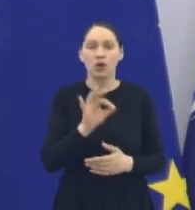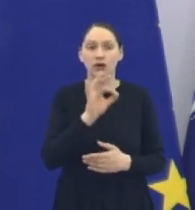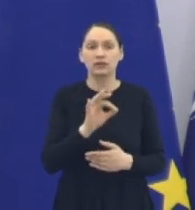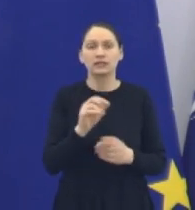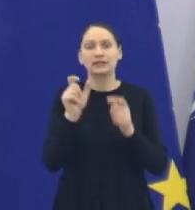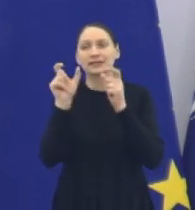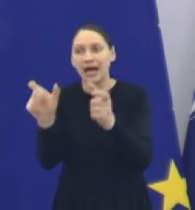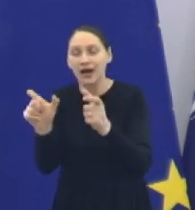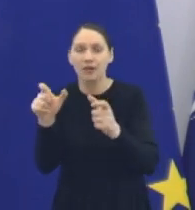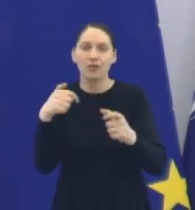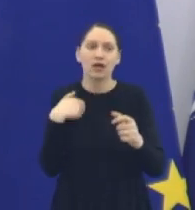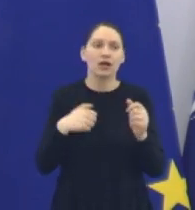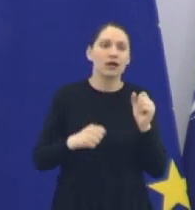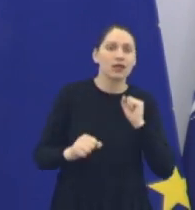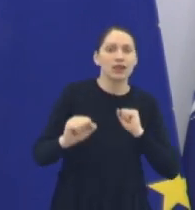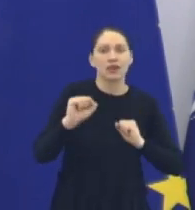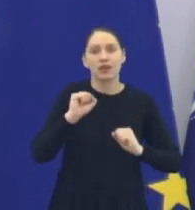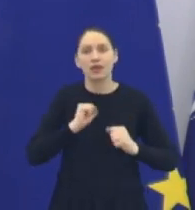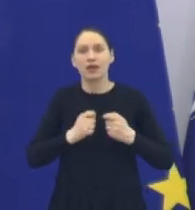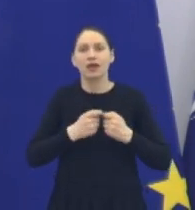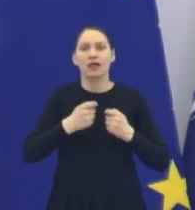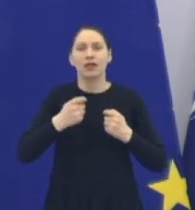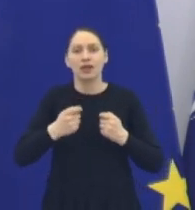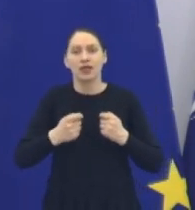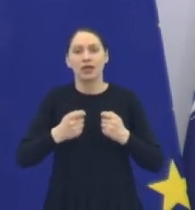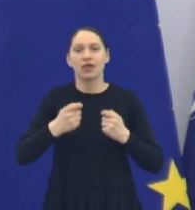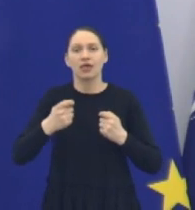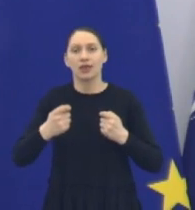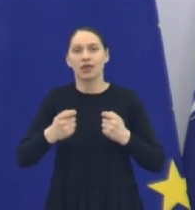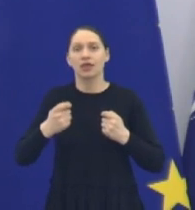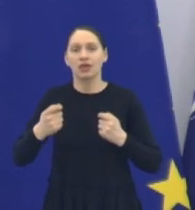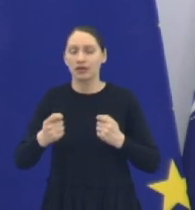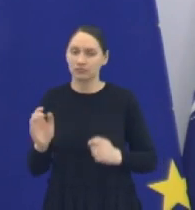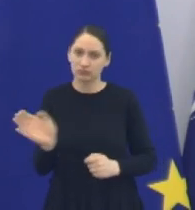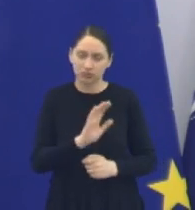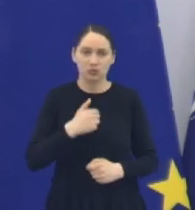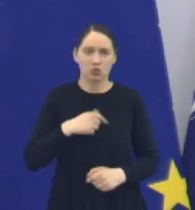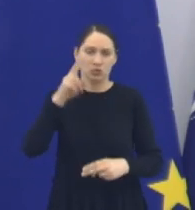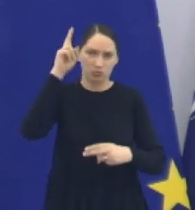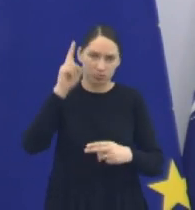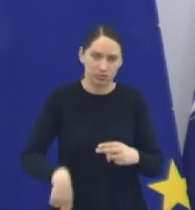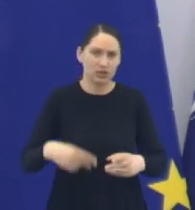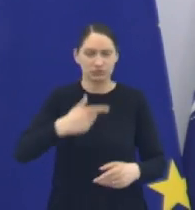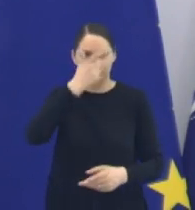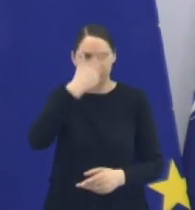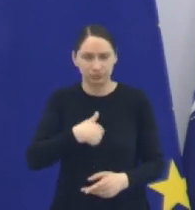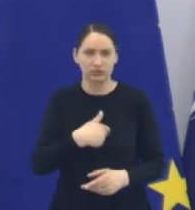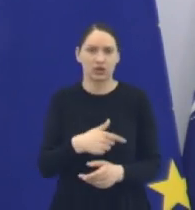netūpčiotume arba nedarytume milimetro atstumo sprendimus. Mes tikrai turime daryti sprendimus, kurie